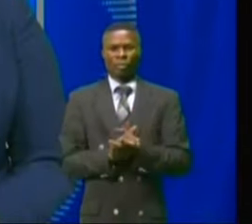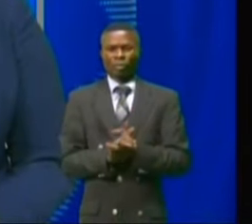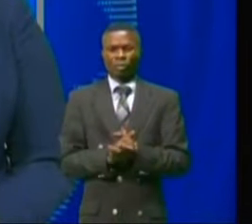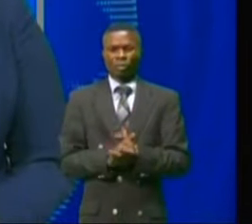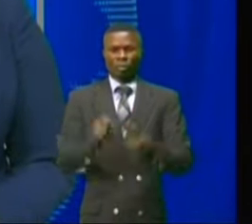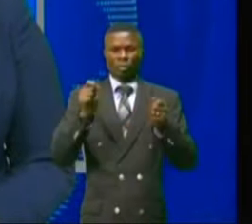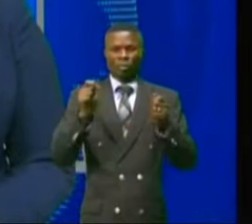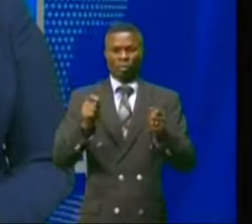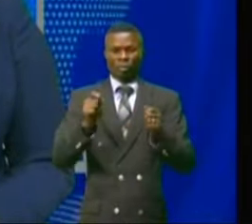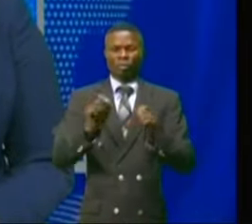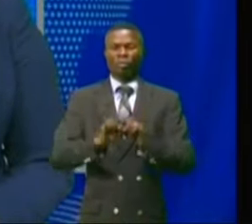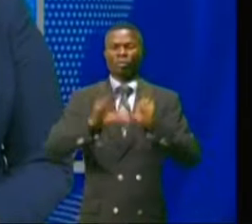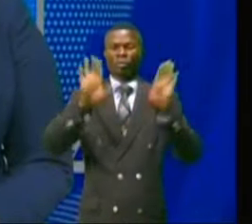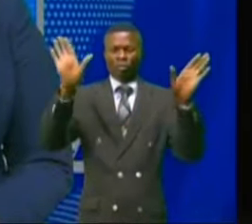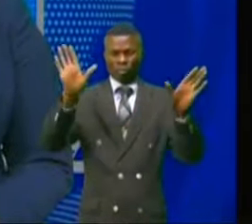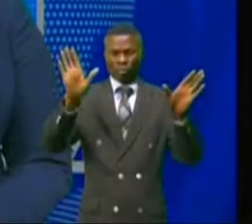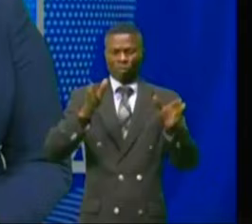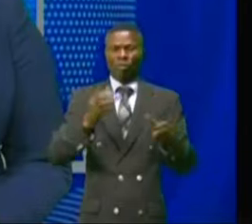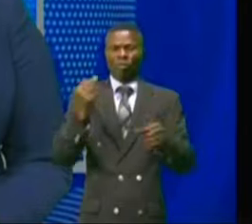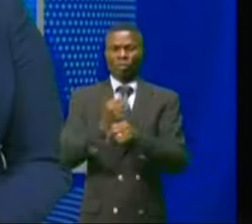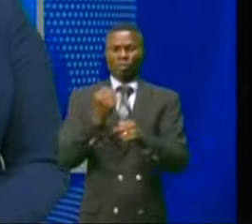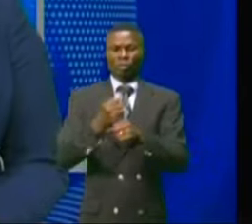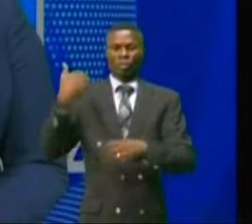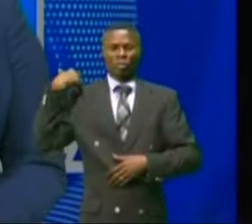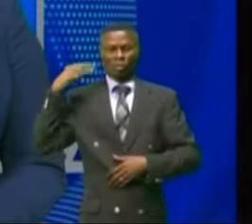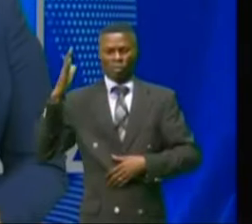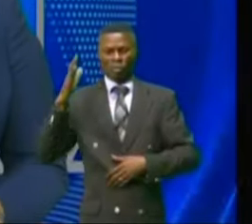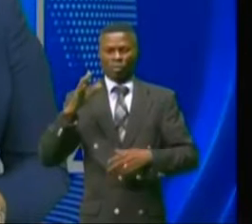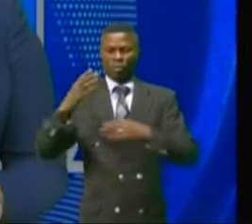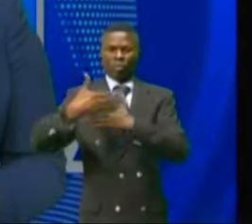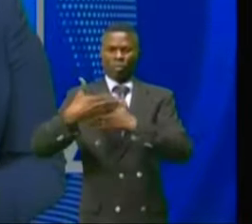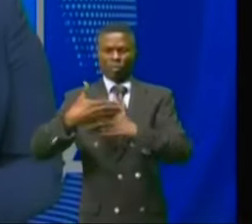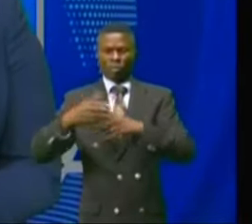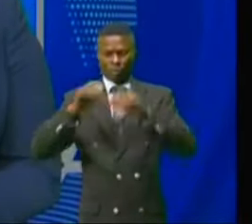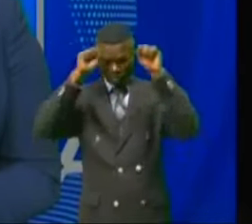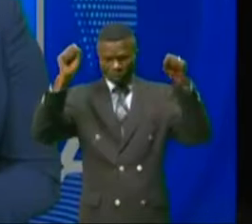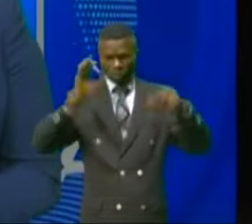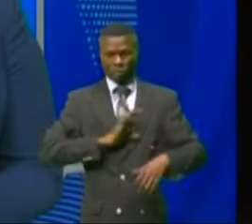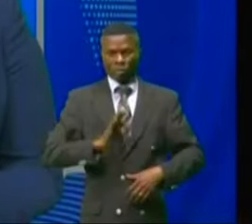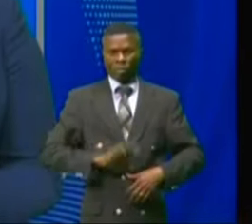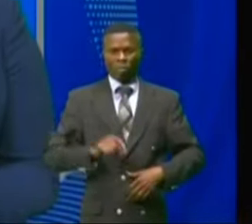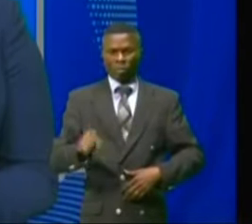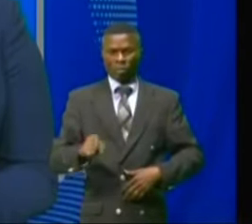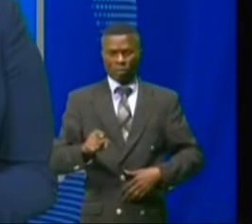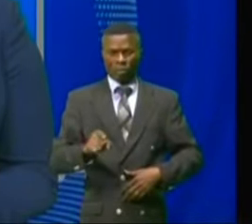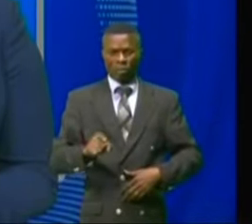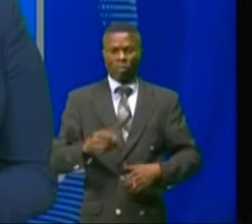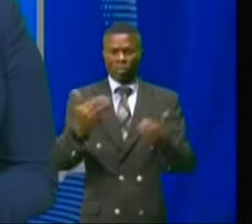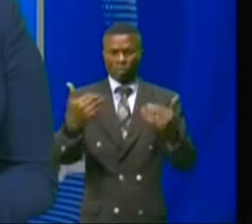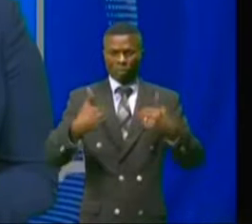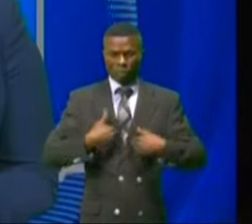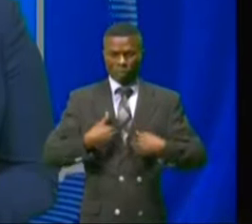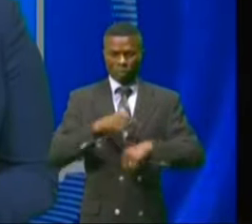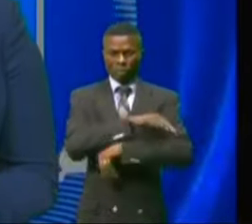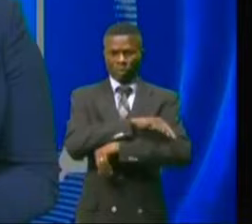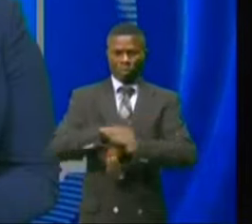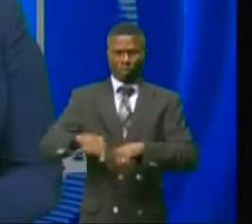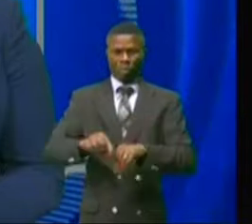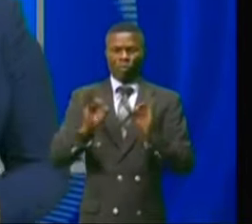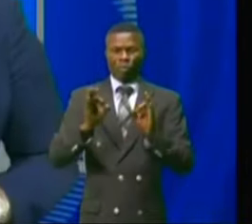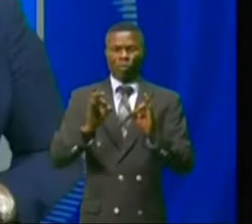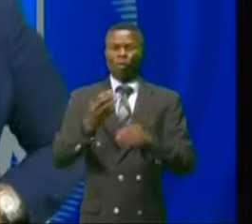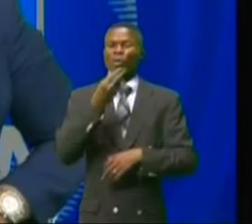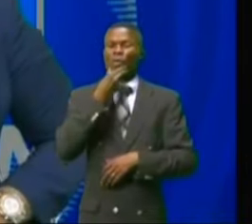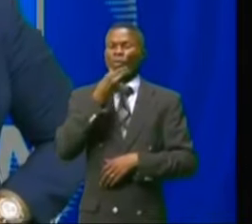Le journal officiel, ce service public rattaché à la présidence de la République, a désormais une adresse fixe à